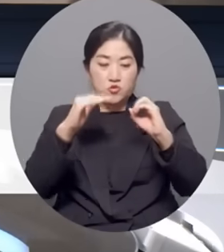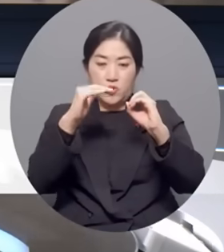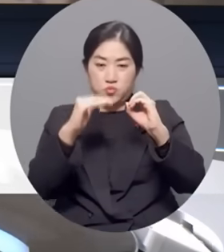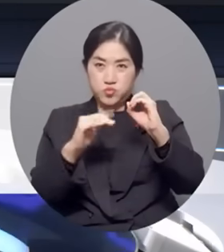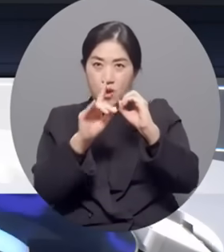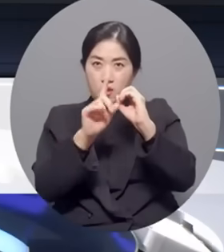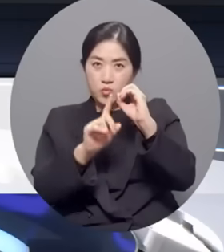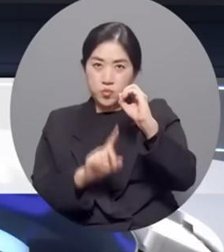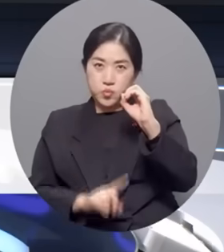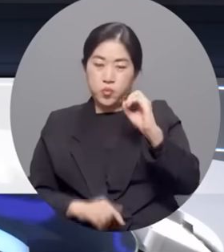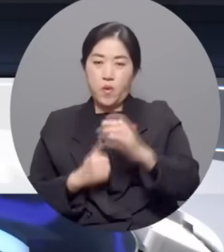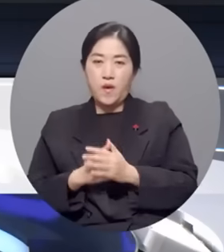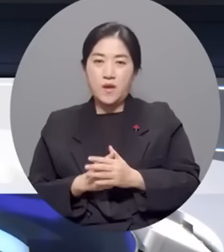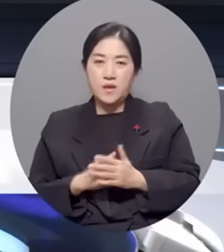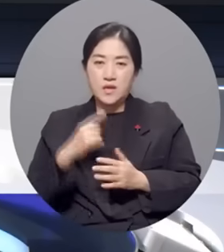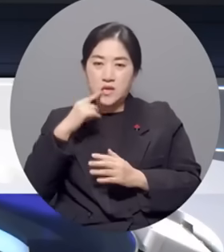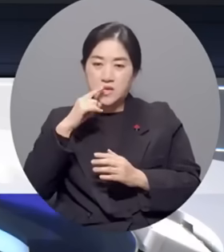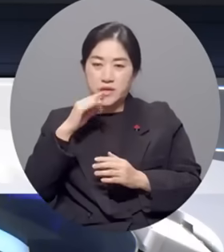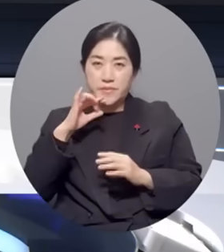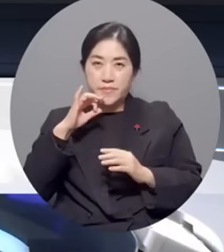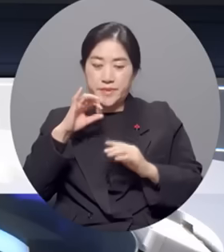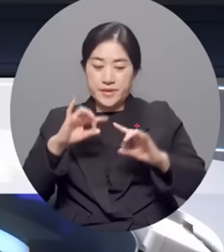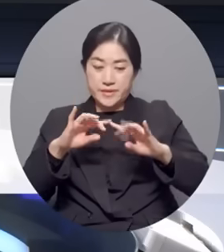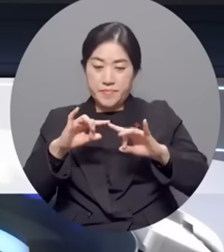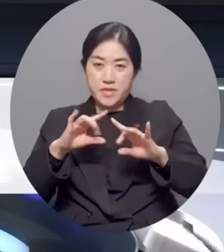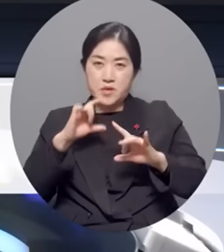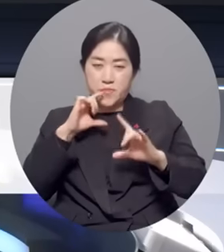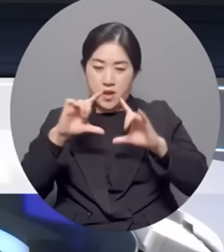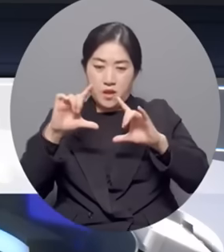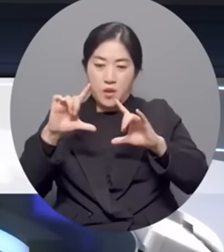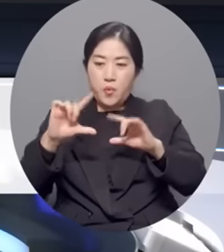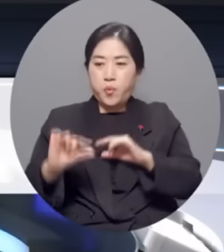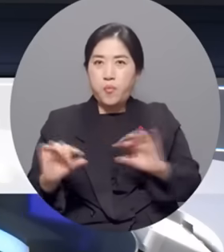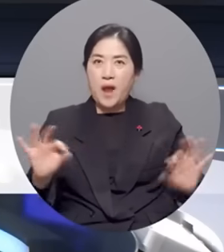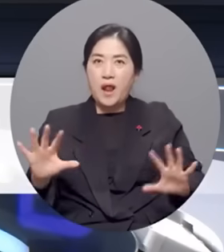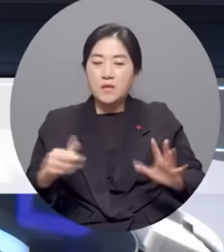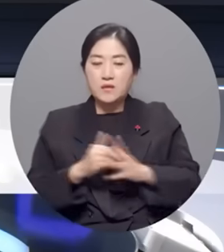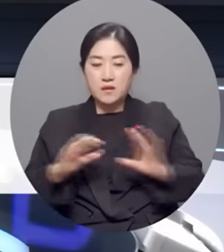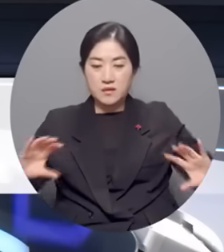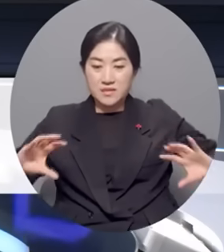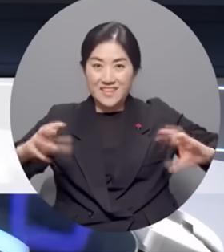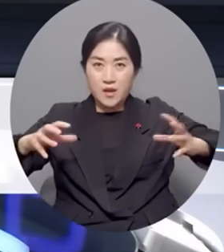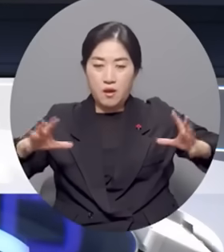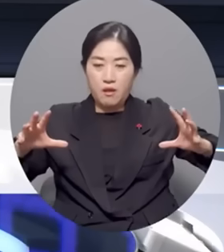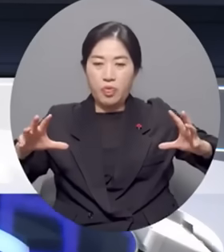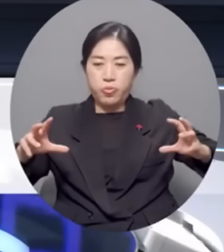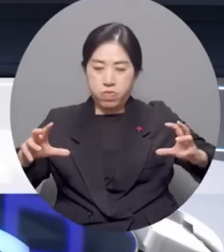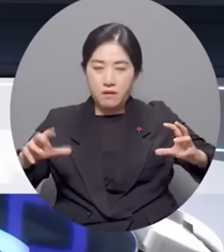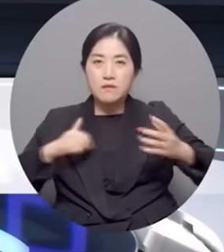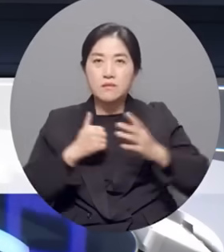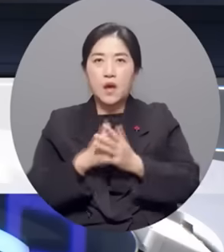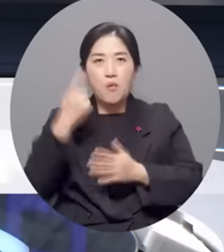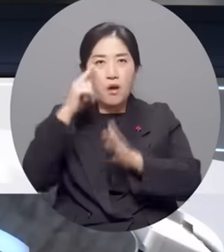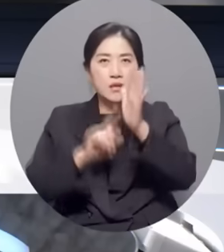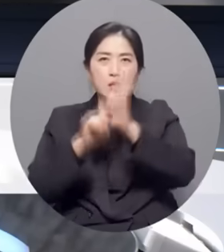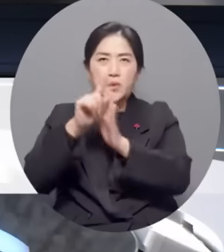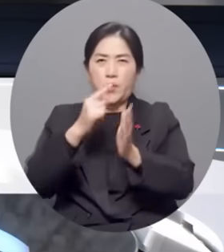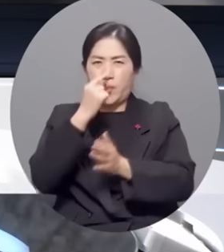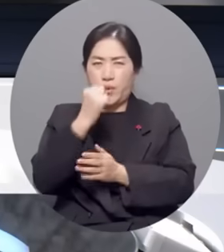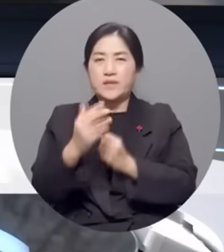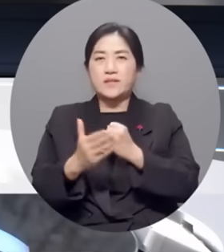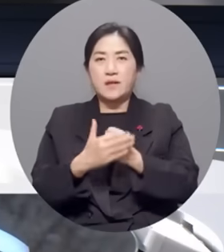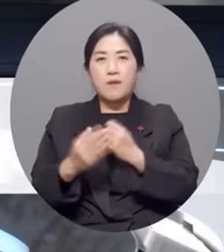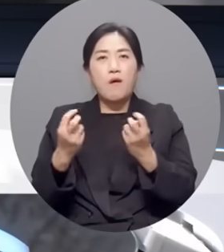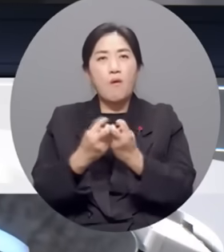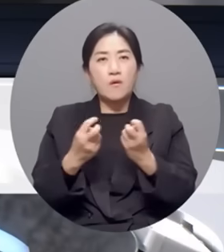내려가면 배터리가 빨리 방전이 되고 타이어의 공기압도 떨어진다고 합니다. 기온 차에 민감하기 때문인데